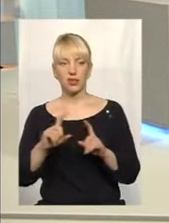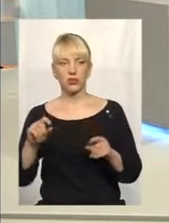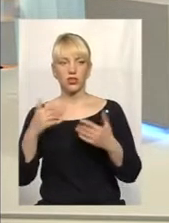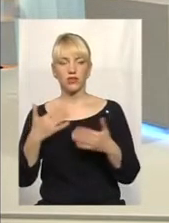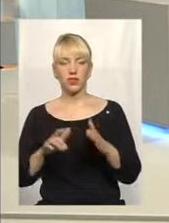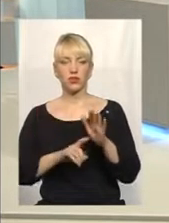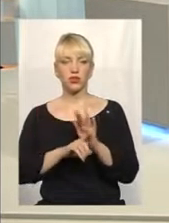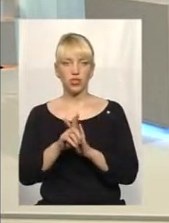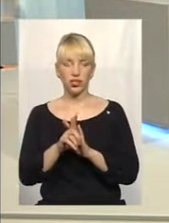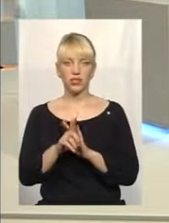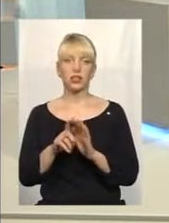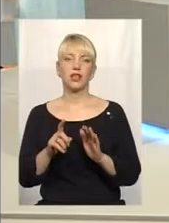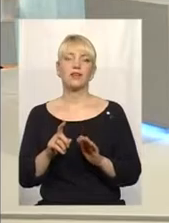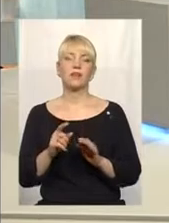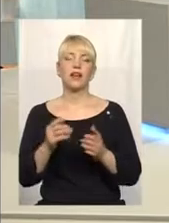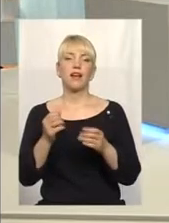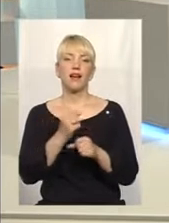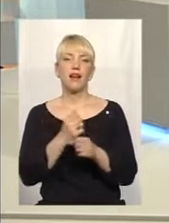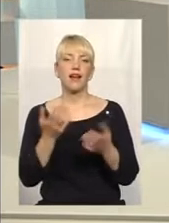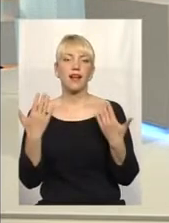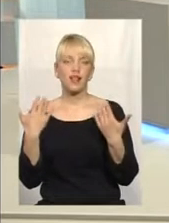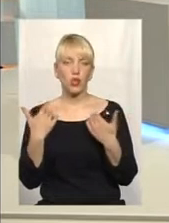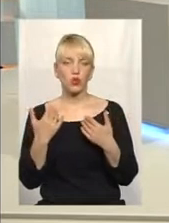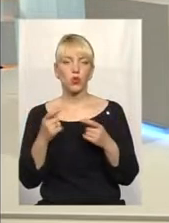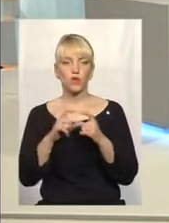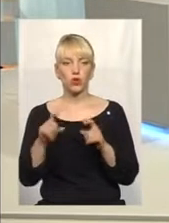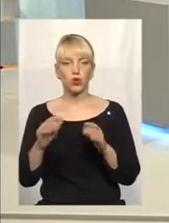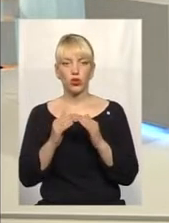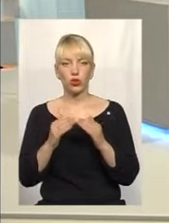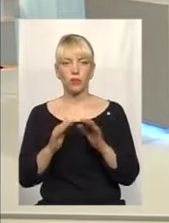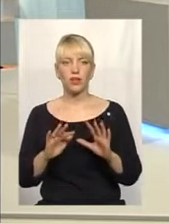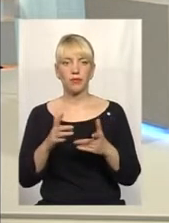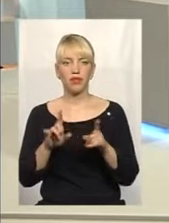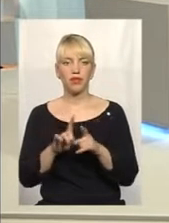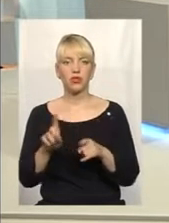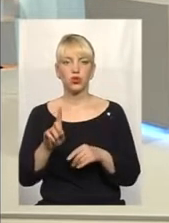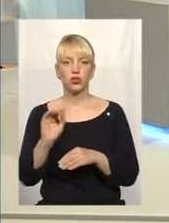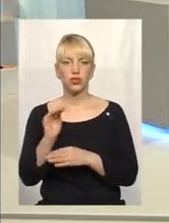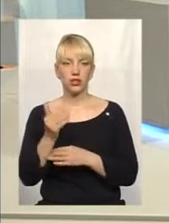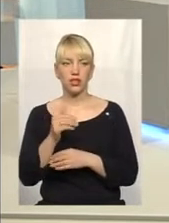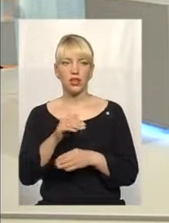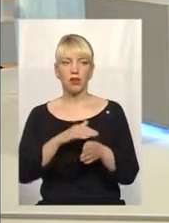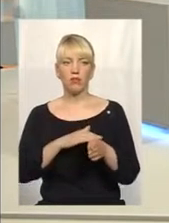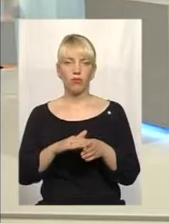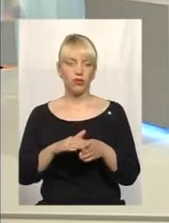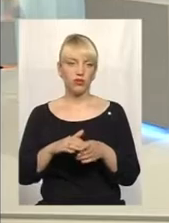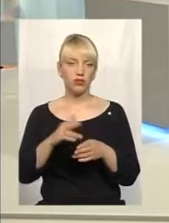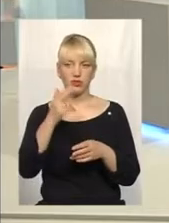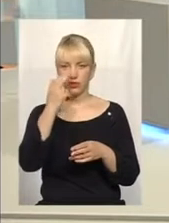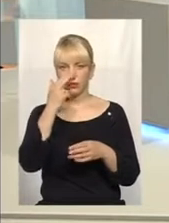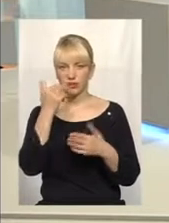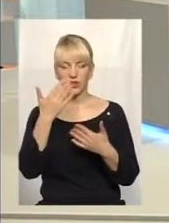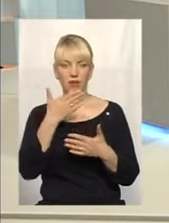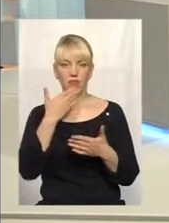школі, залишається вдома, дуже часто трапляється так, що вона повністю вибивається з звичного